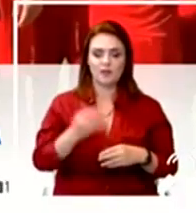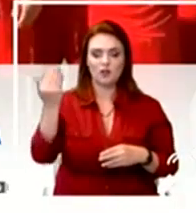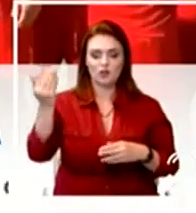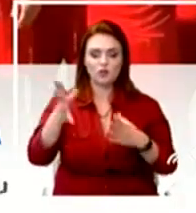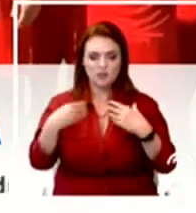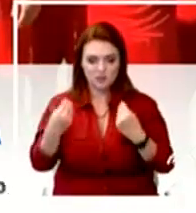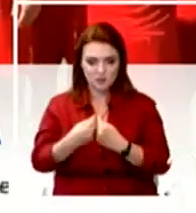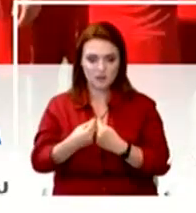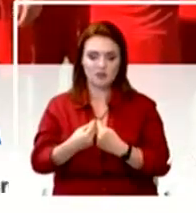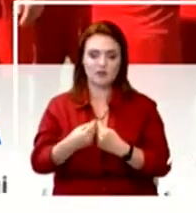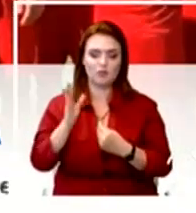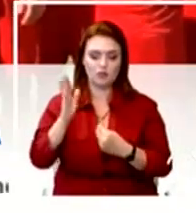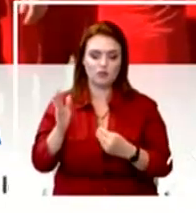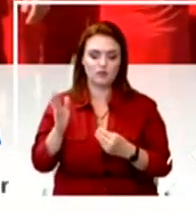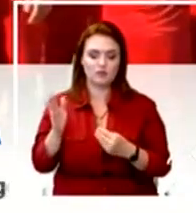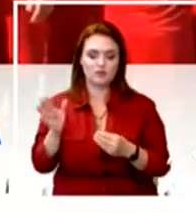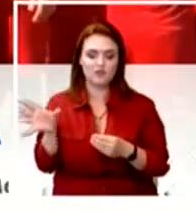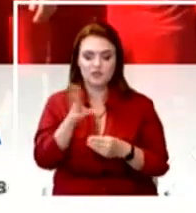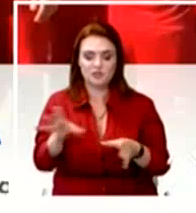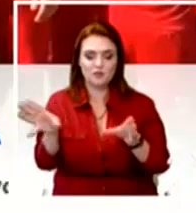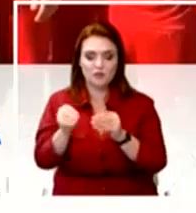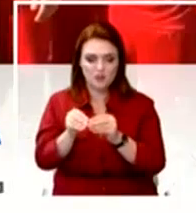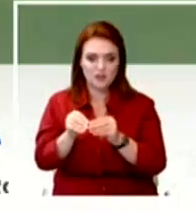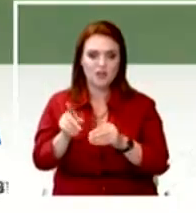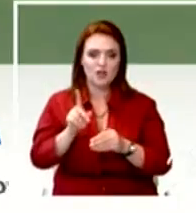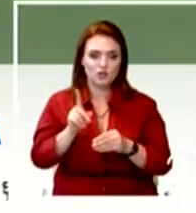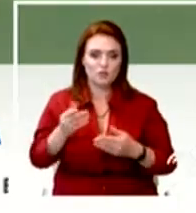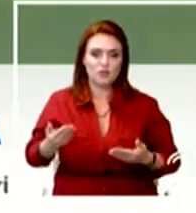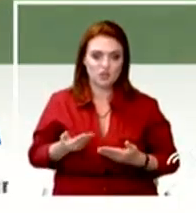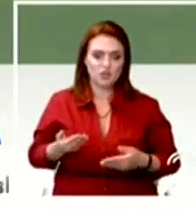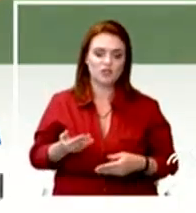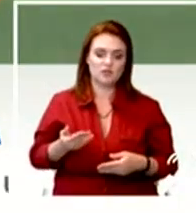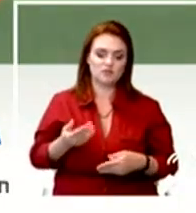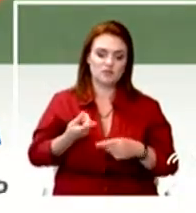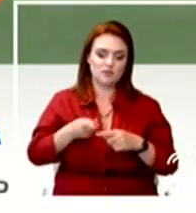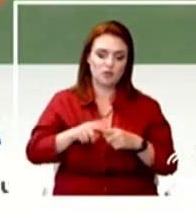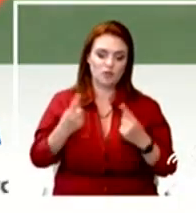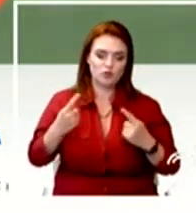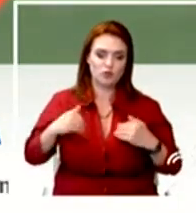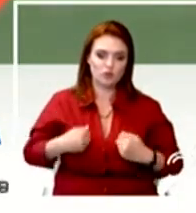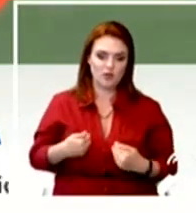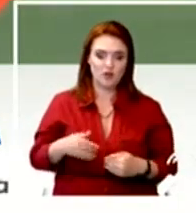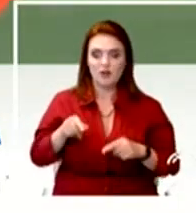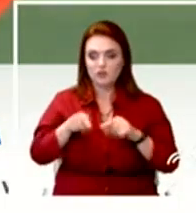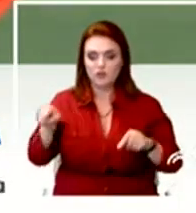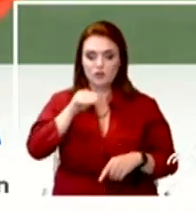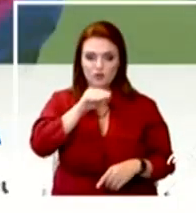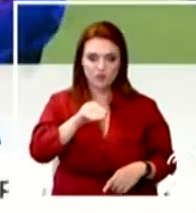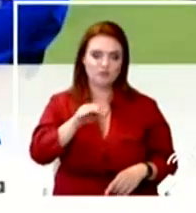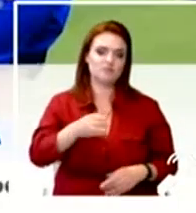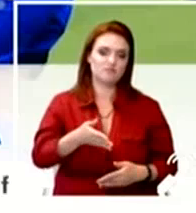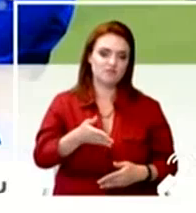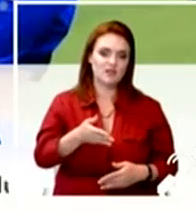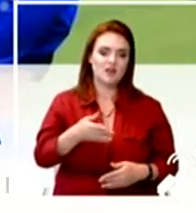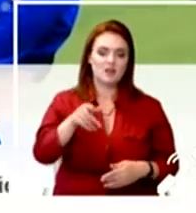надеюсь, близкие будут рядом, чтобы такую тяжелую минуту пережить это общее горе. De-a lungul carierei sale, sportiva de 26 de ani a evoluat